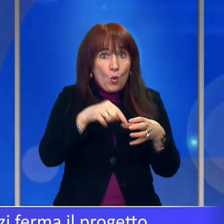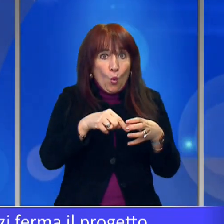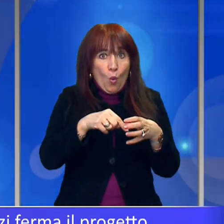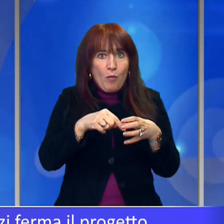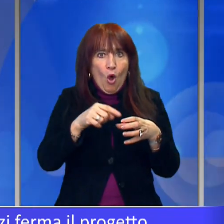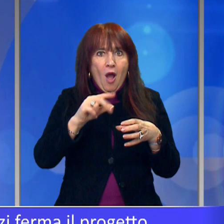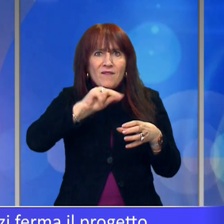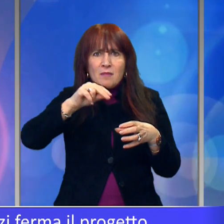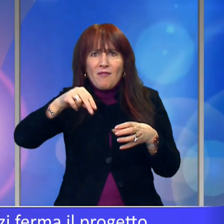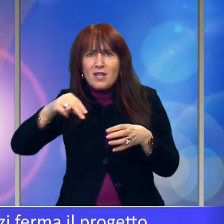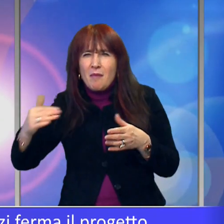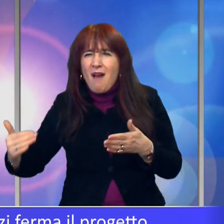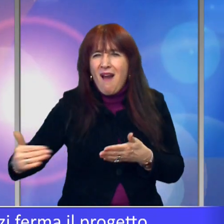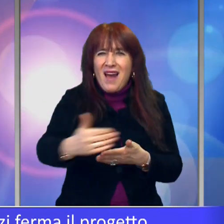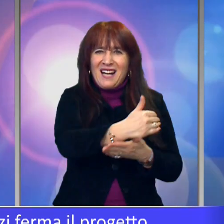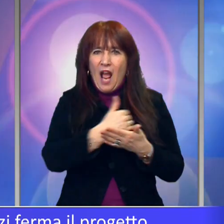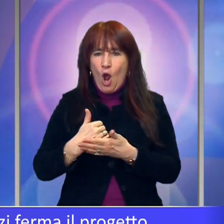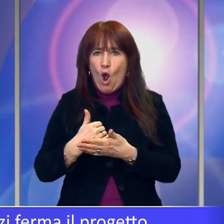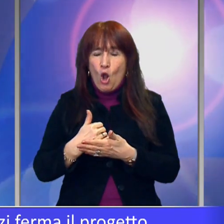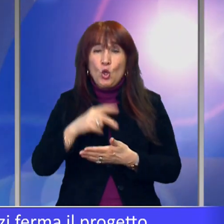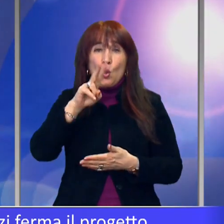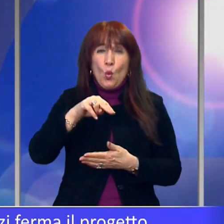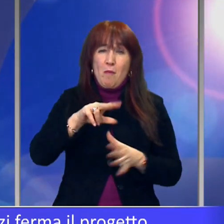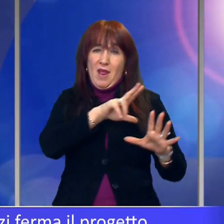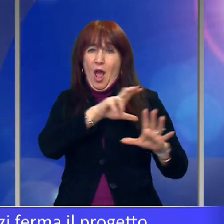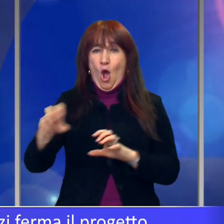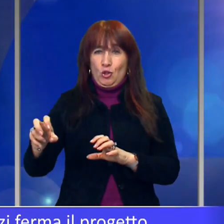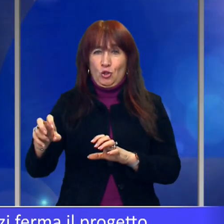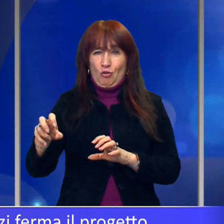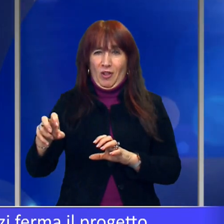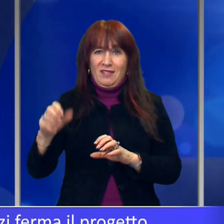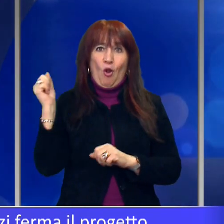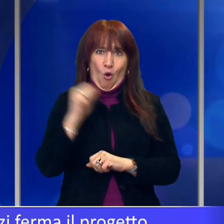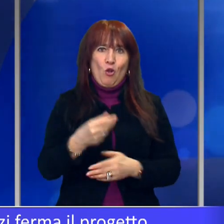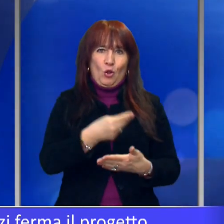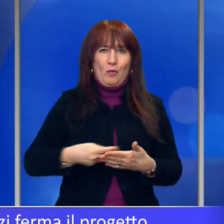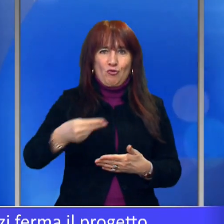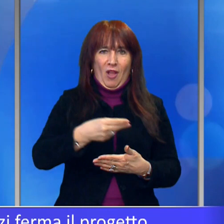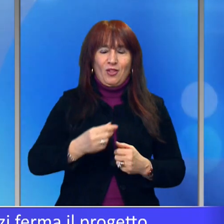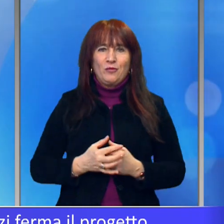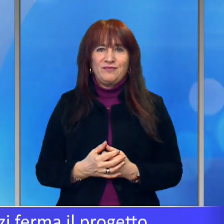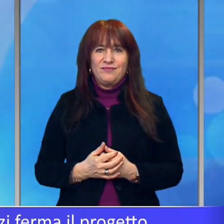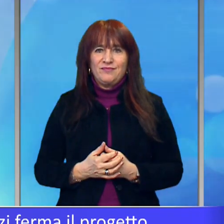comitato che ha raccolto 2800 firme